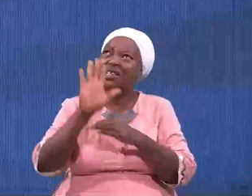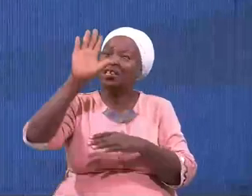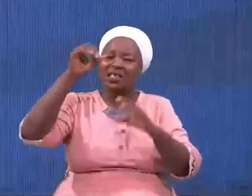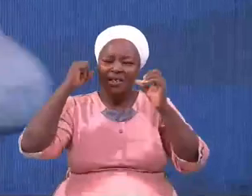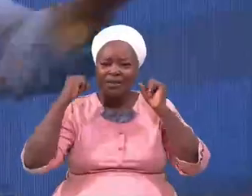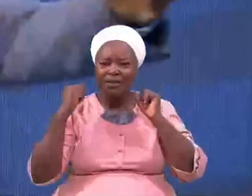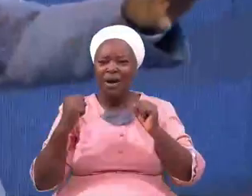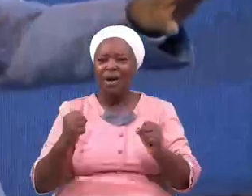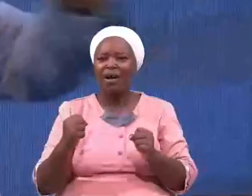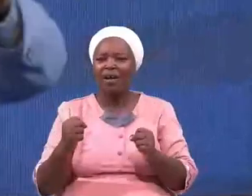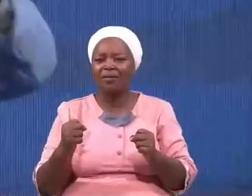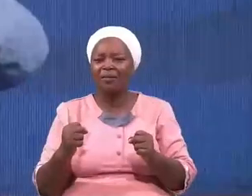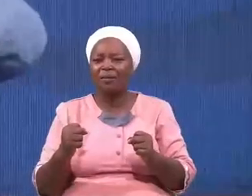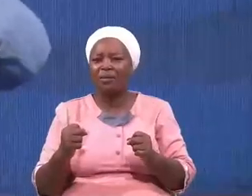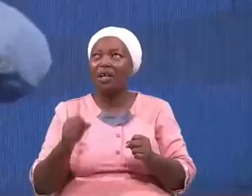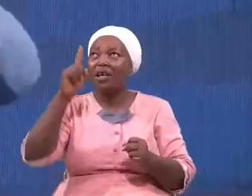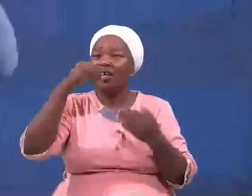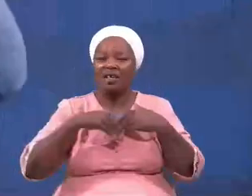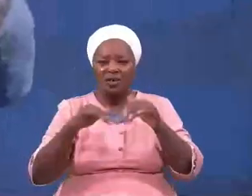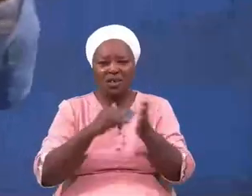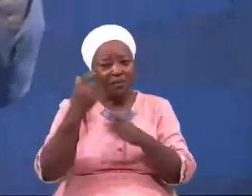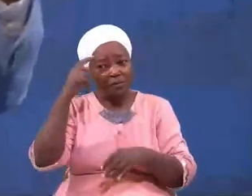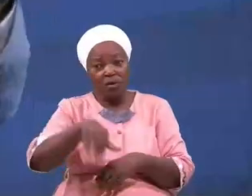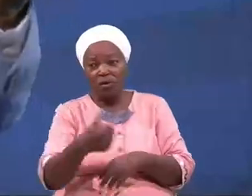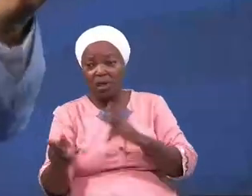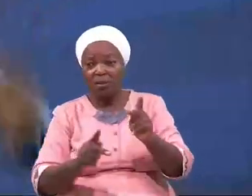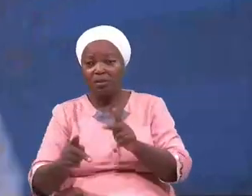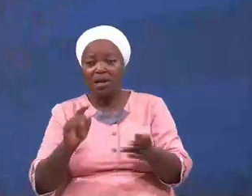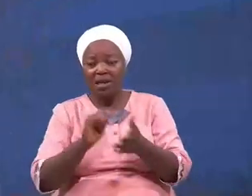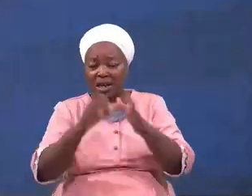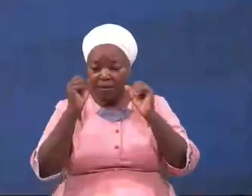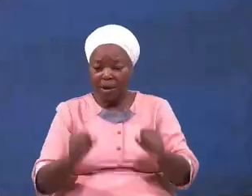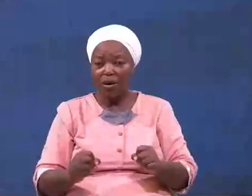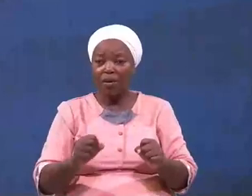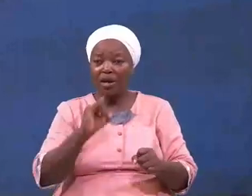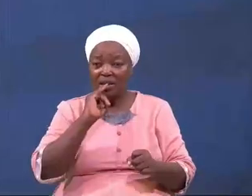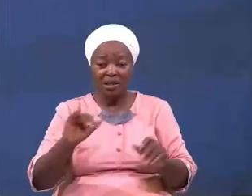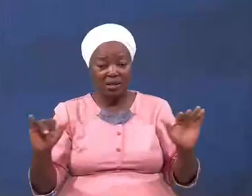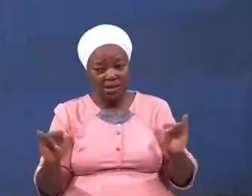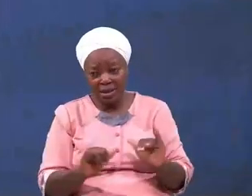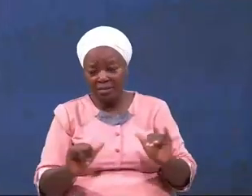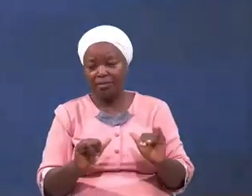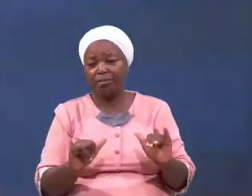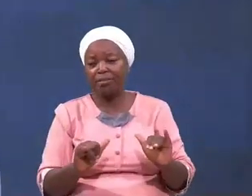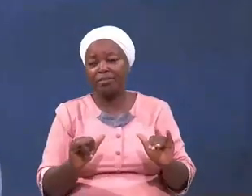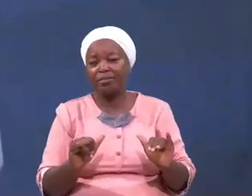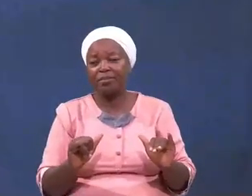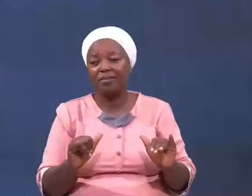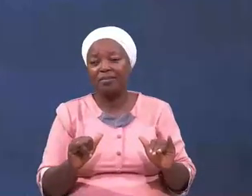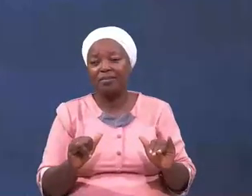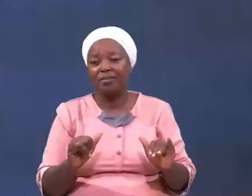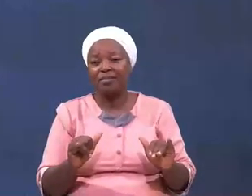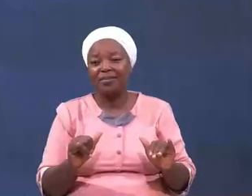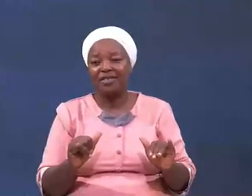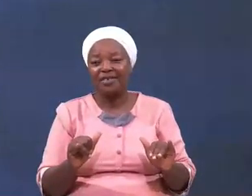Vous mettez confiance à sa puissance, il a fait pour les autres, la puissance là demeure la